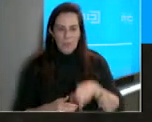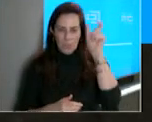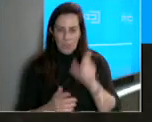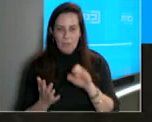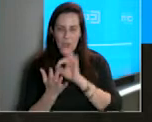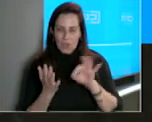את הטור